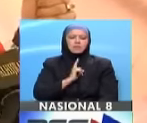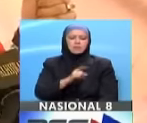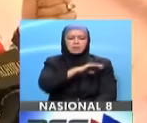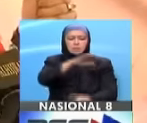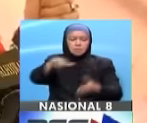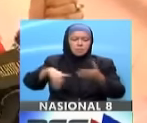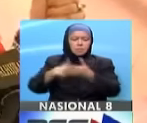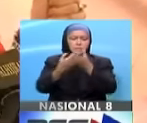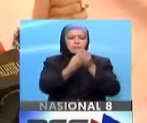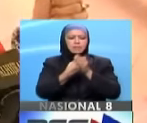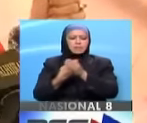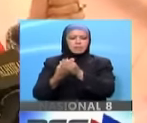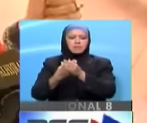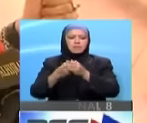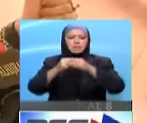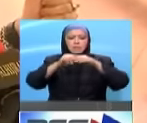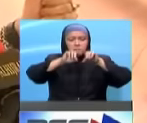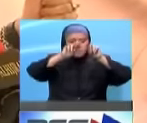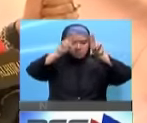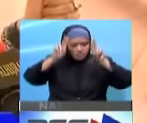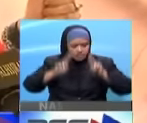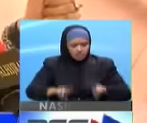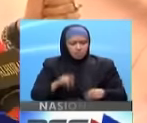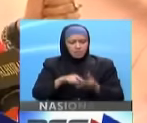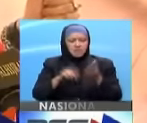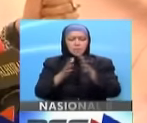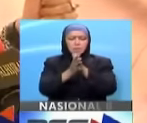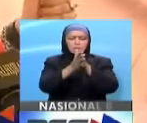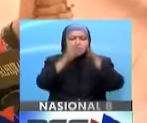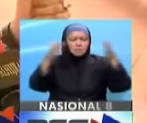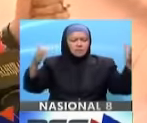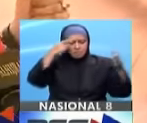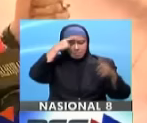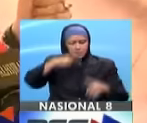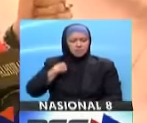Ujian inilah ujian yang paling besar untuk kita bagaimana umat